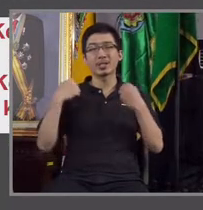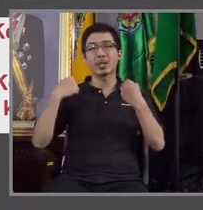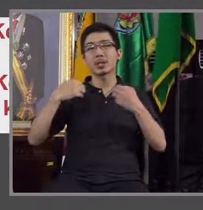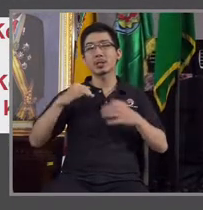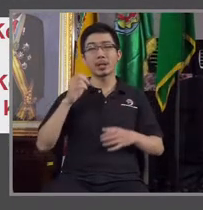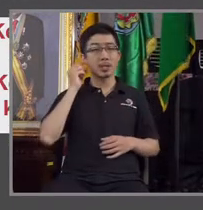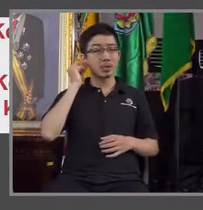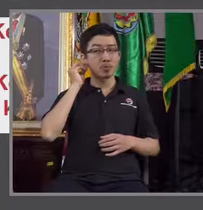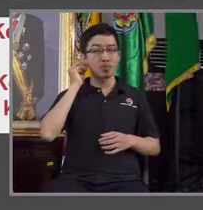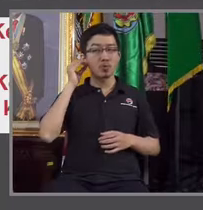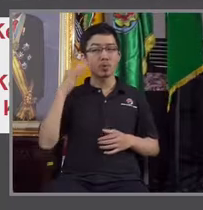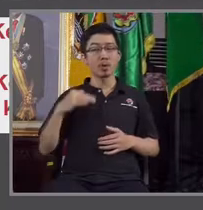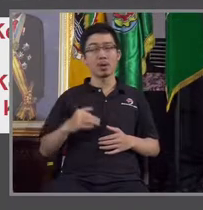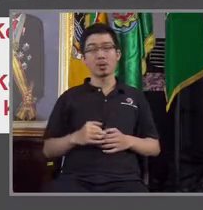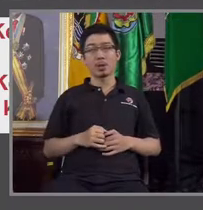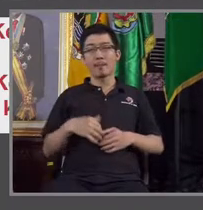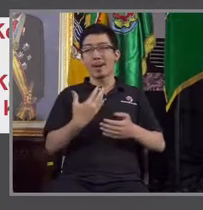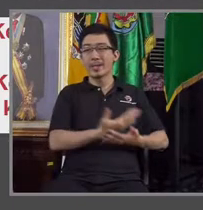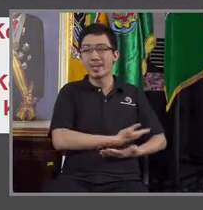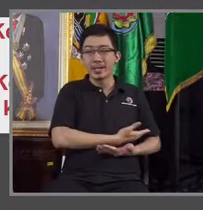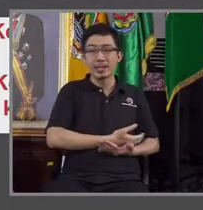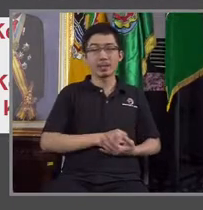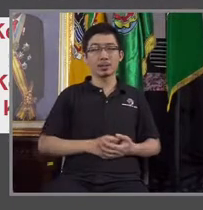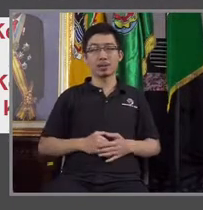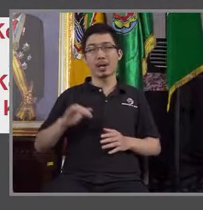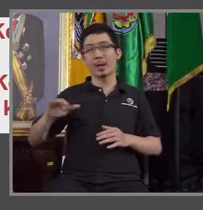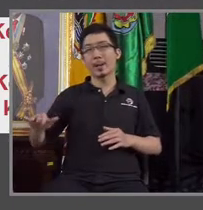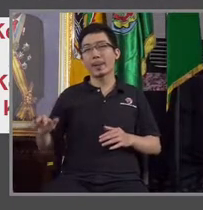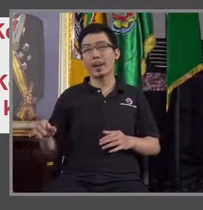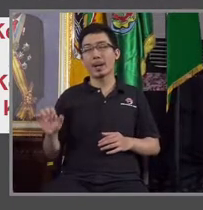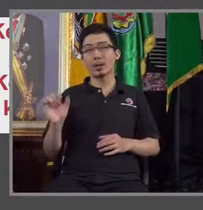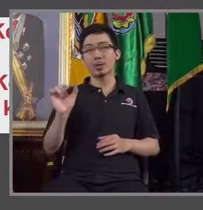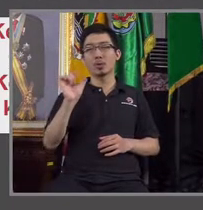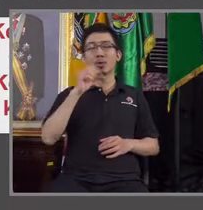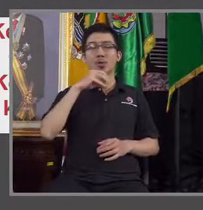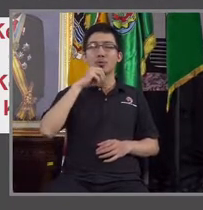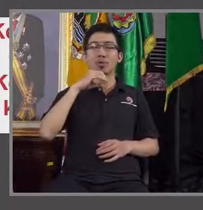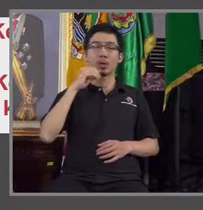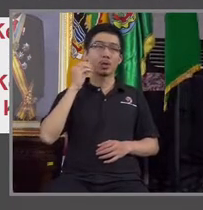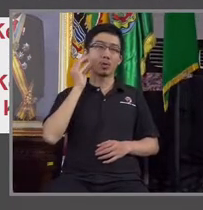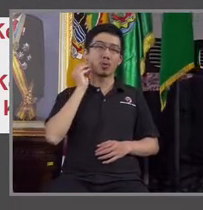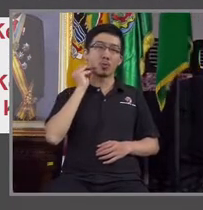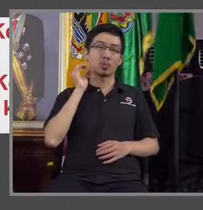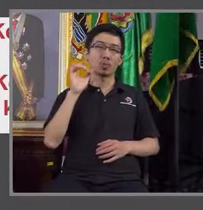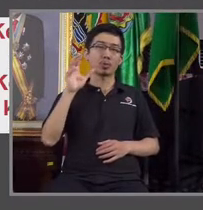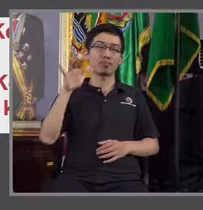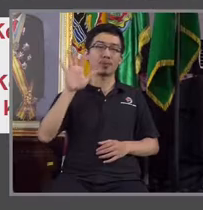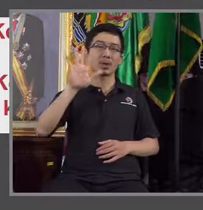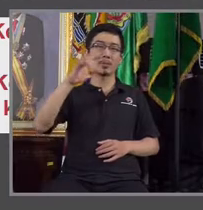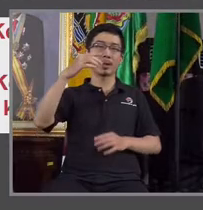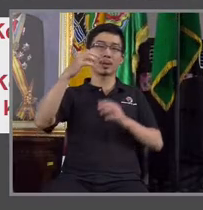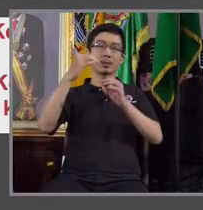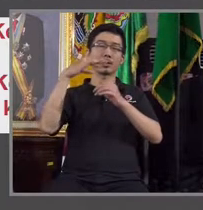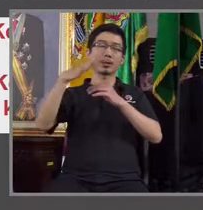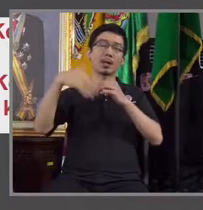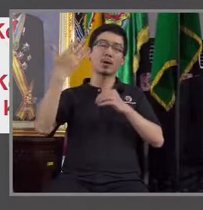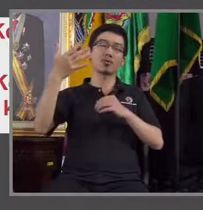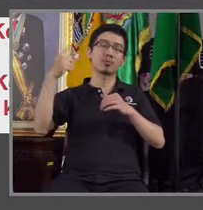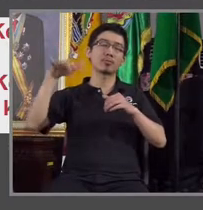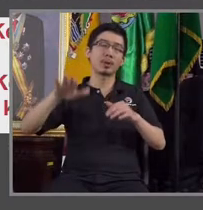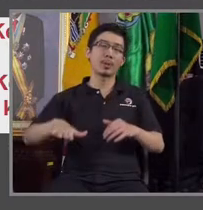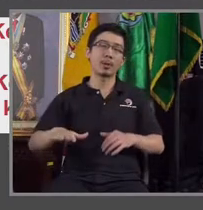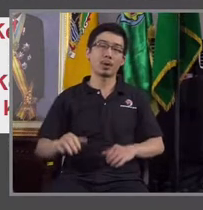lima tahun dan sedangkan inovasi yang sedang kami siapkan adalah Grobogan bersama atasi kematian